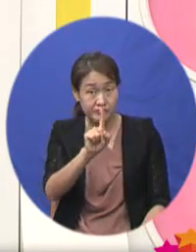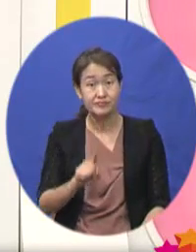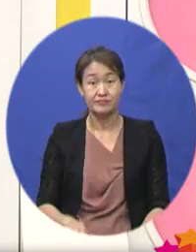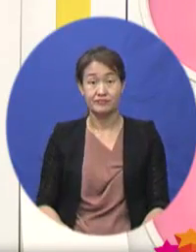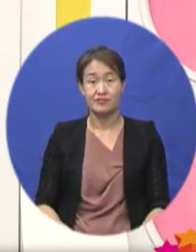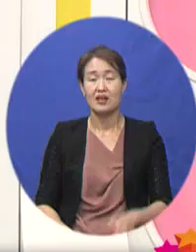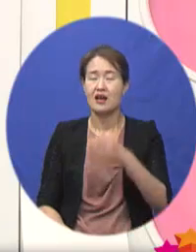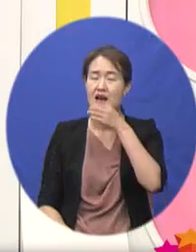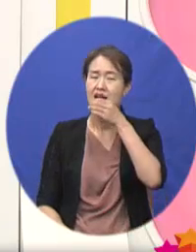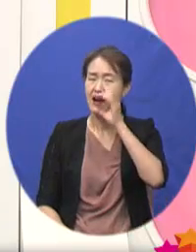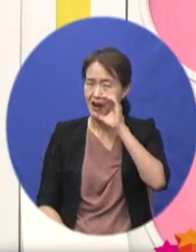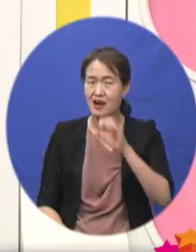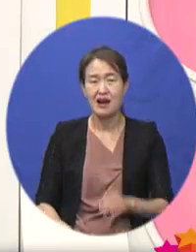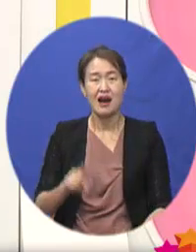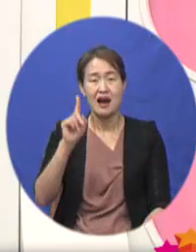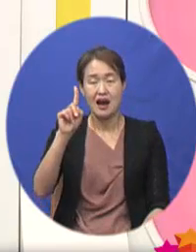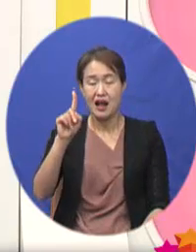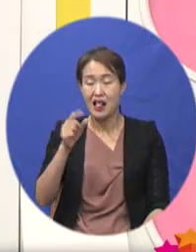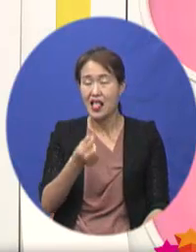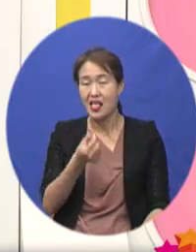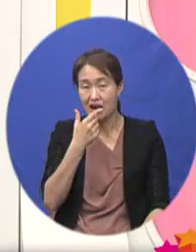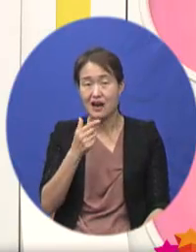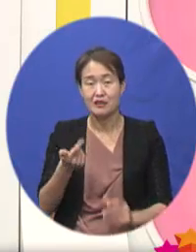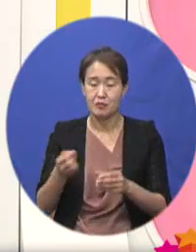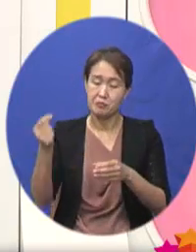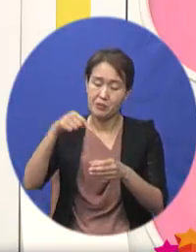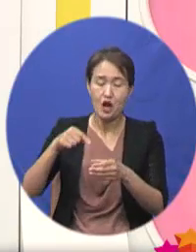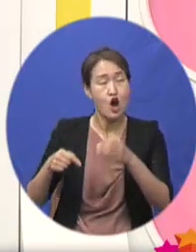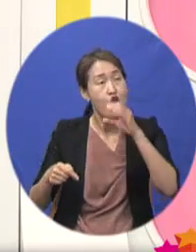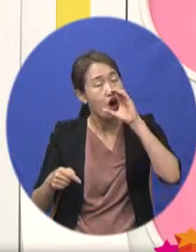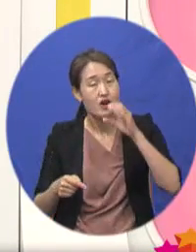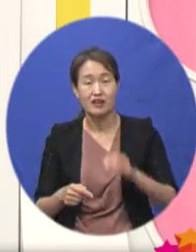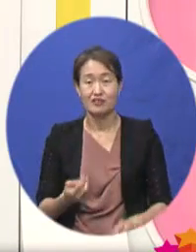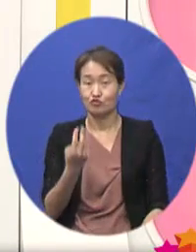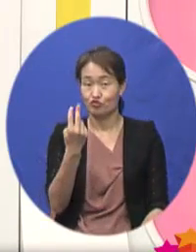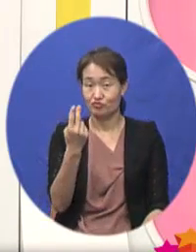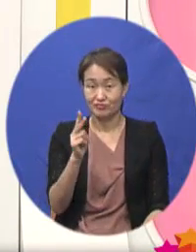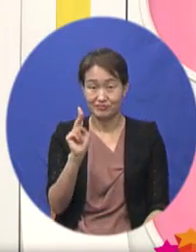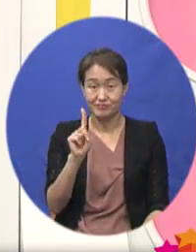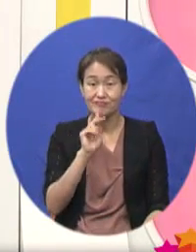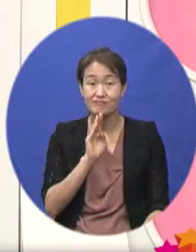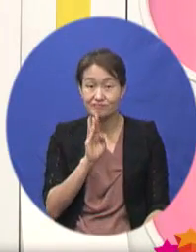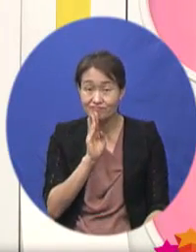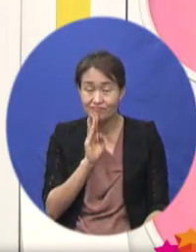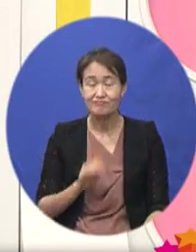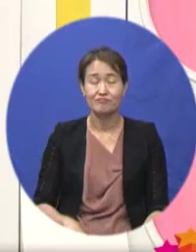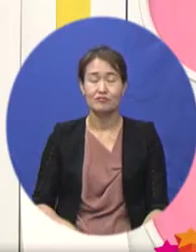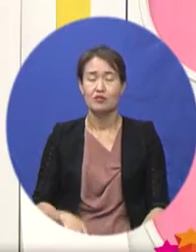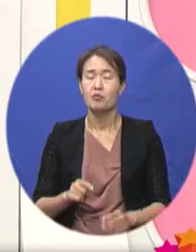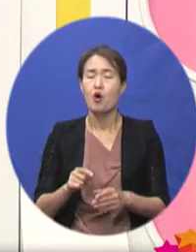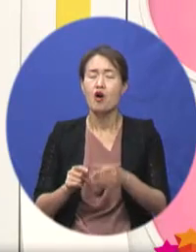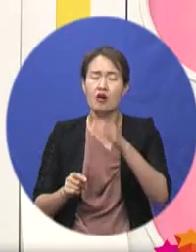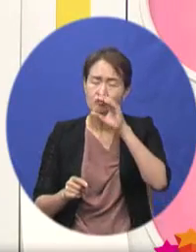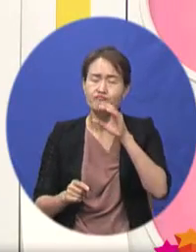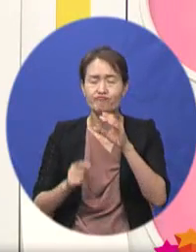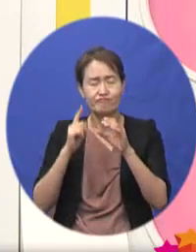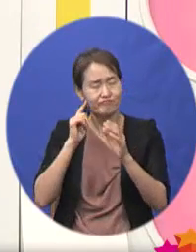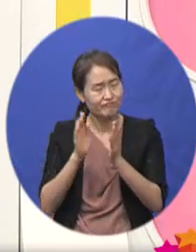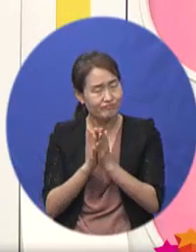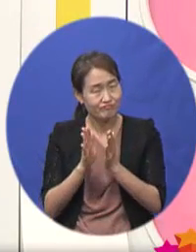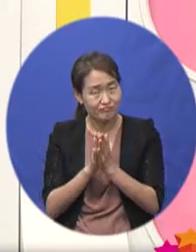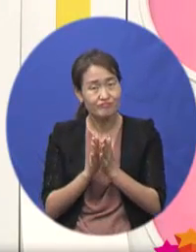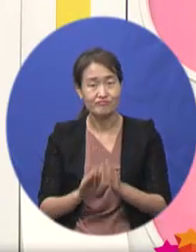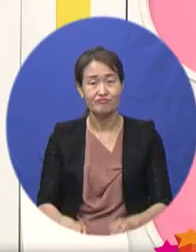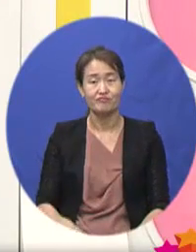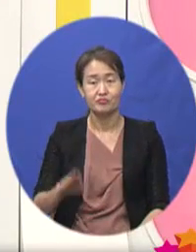컵씩. 한 컵씩? 네, 하나씩 네. 먹는 것도 있잖아요, 보면은. 네. 네 캡슐을 담겨져 있잖아요. 하나씩 드시든가 아니면 한 컵씩 비타민 C가